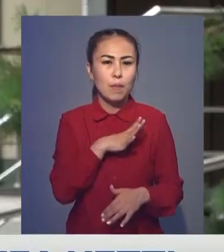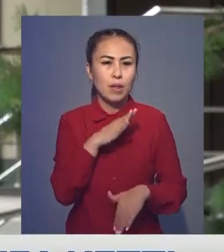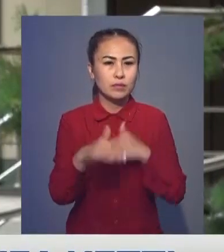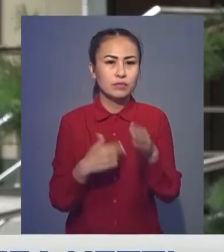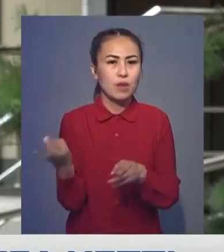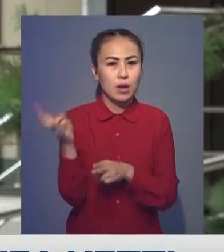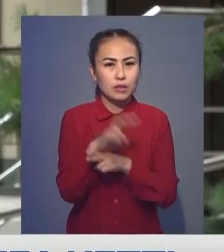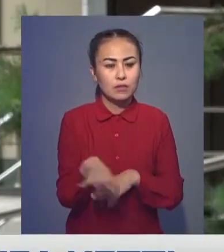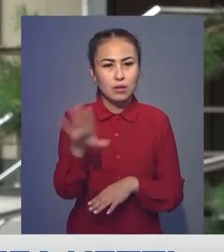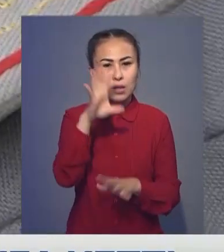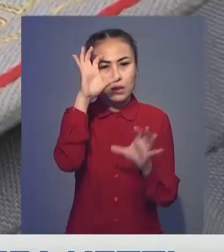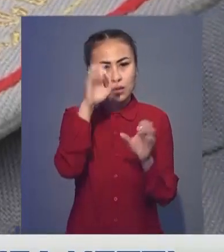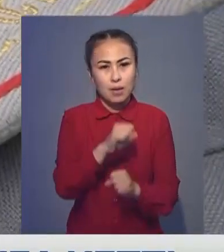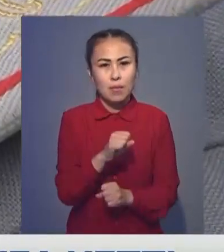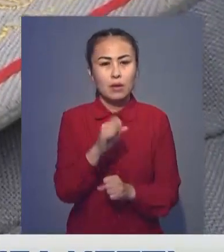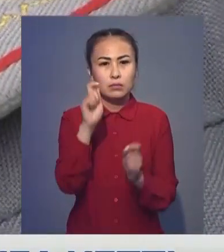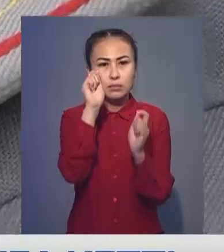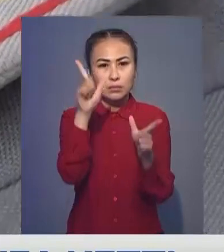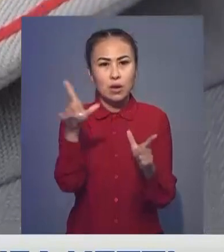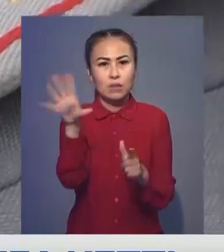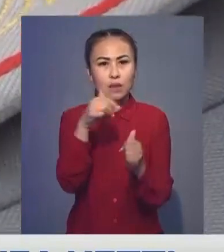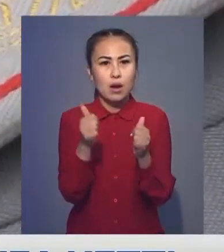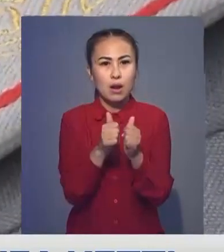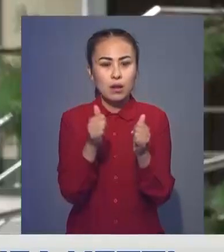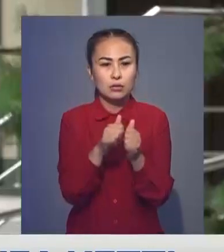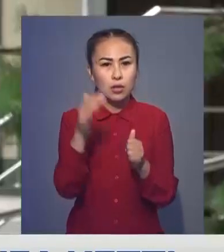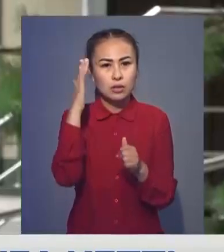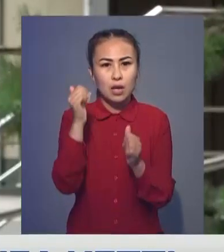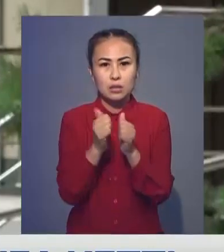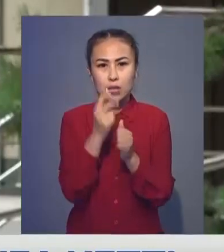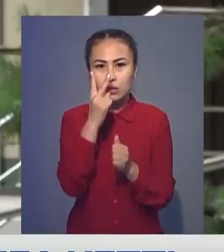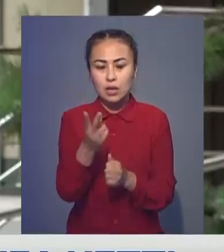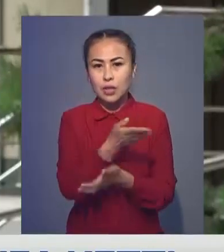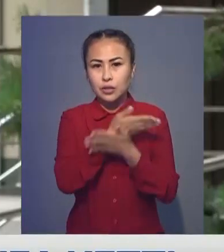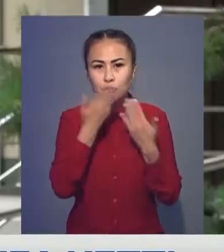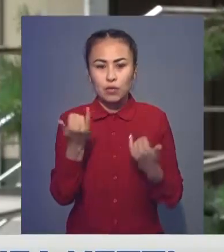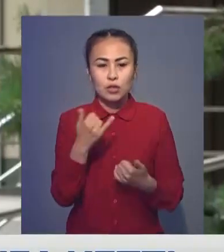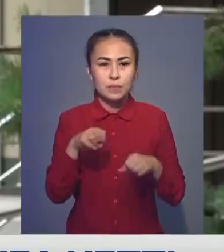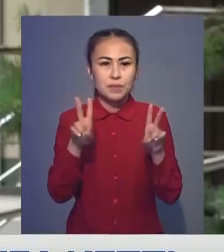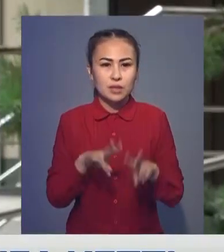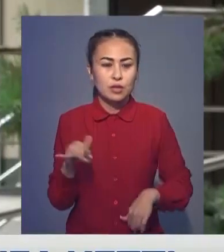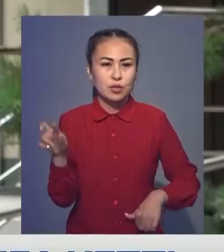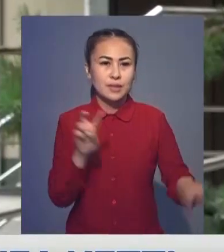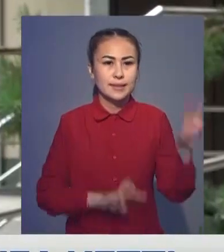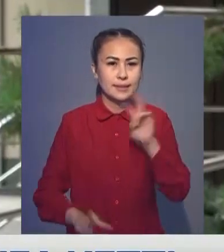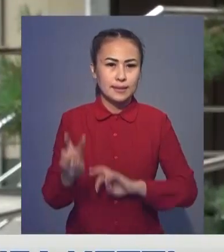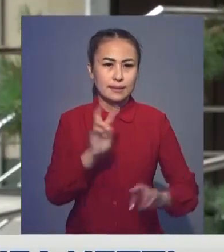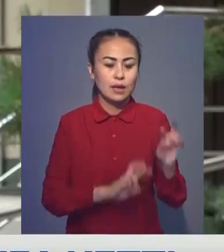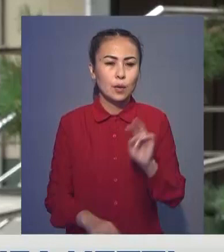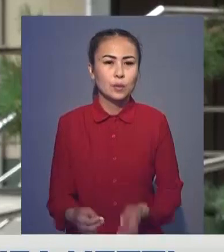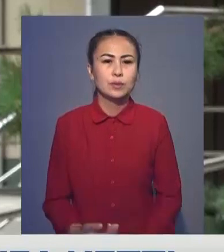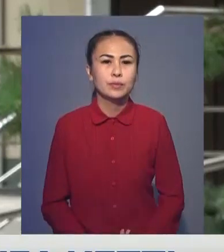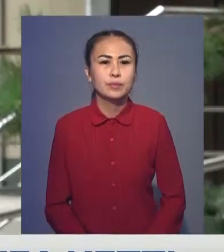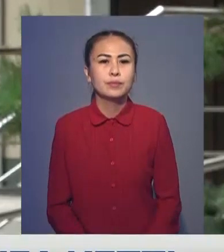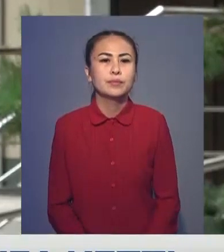келіп, жағажайда ұйықтап қалған. Оянса, қасындағы танысының жоқ екендігін байқаған. Қазір біздің мамандар оны іздестіру жұмыстарын